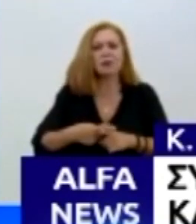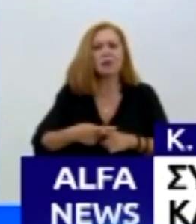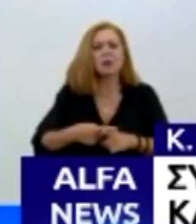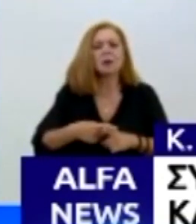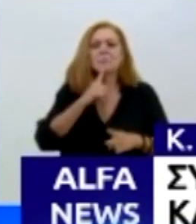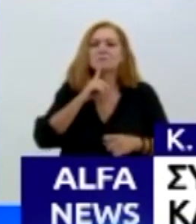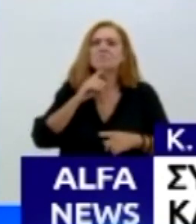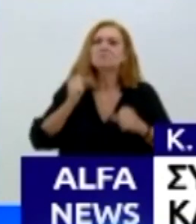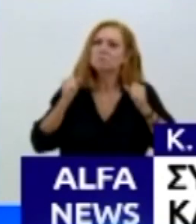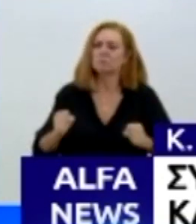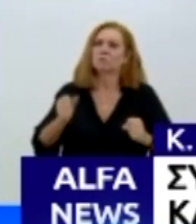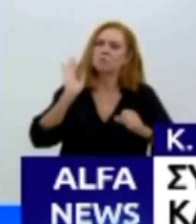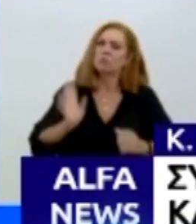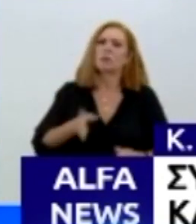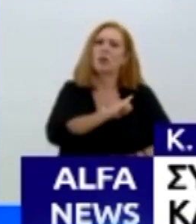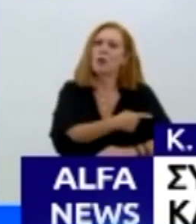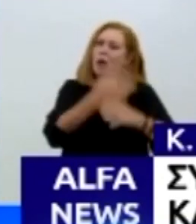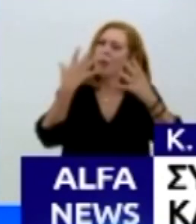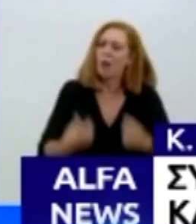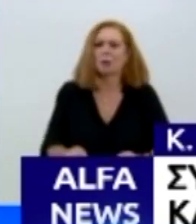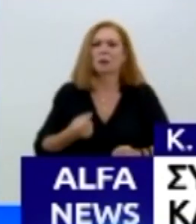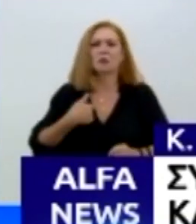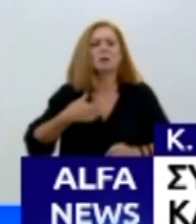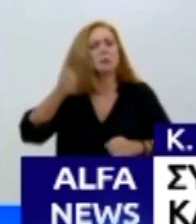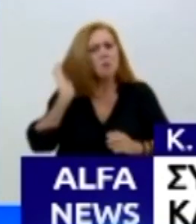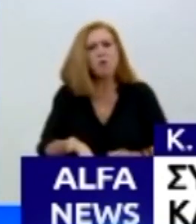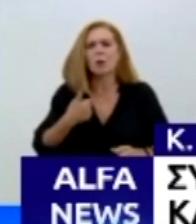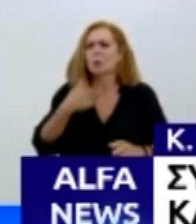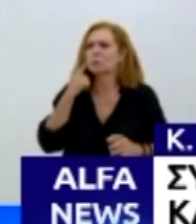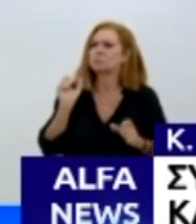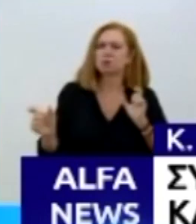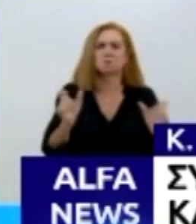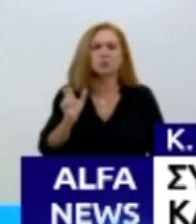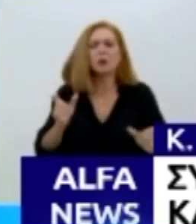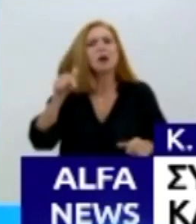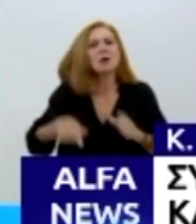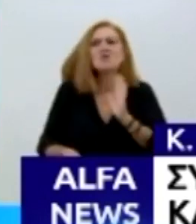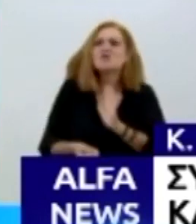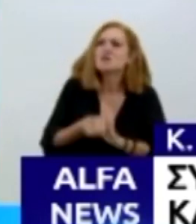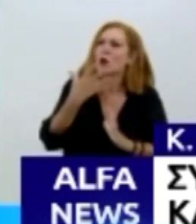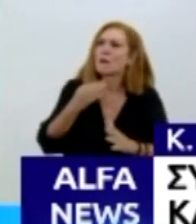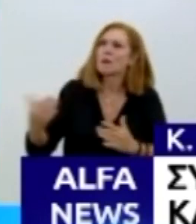μείνει όρθια και κυρίως ανθεκτική απέναντι και σε τούτο τον καινούριο εχθρό.